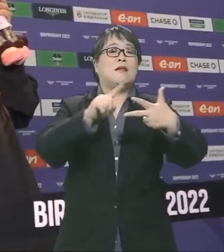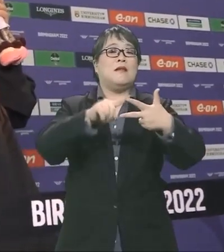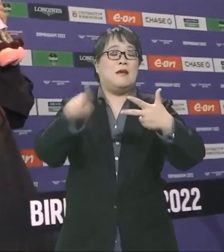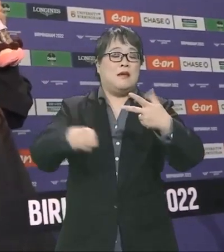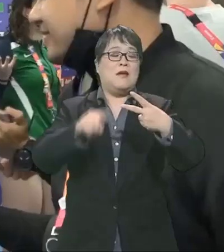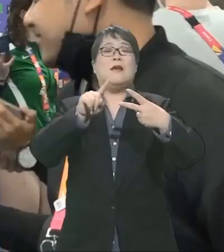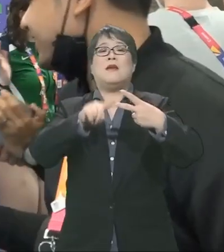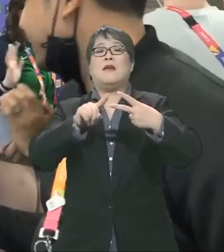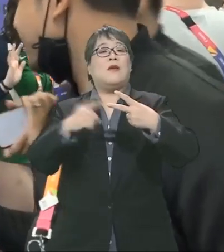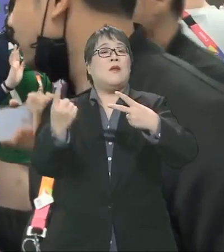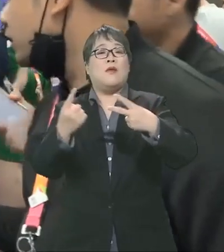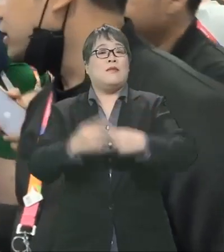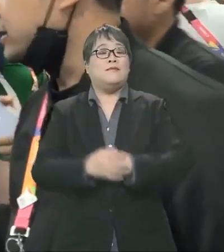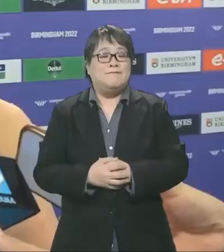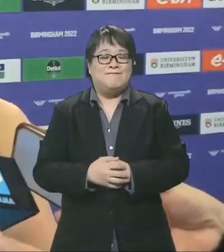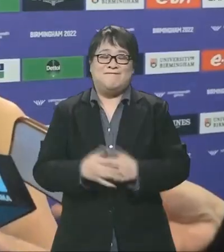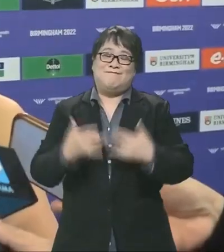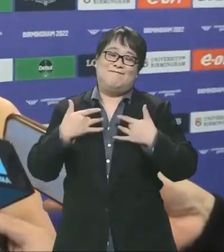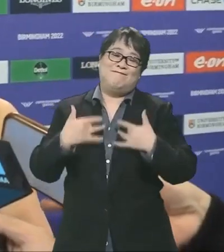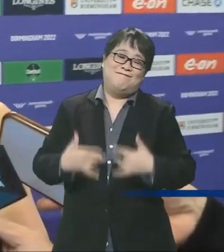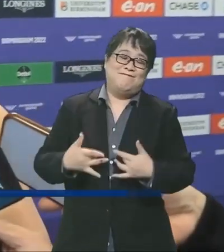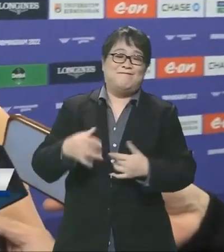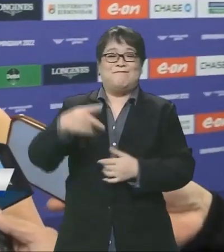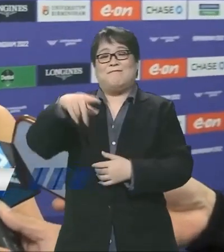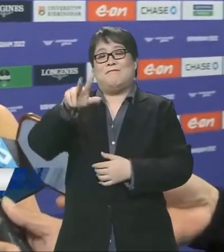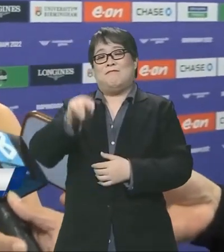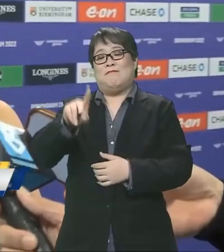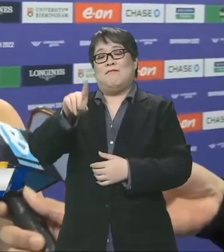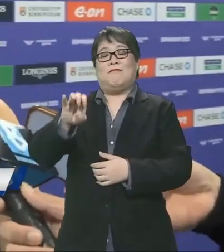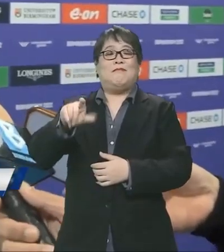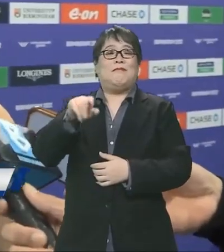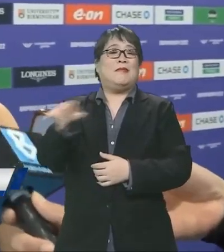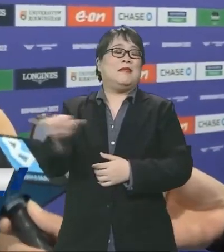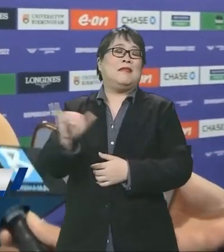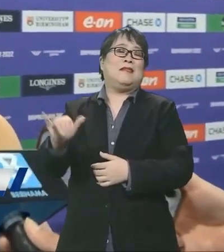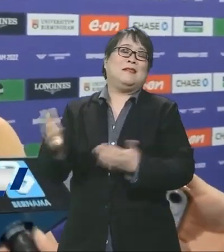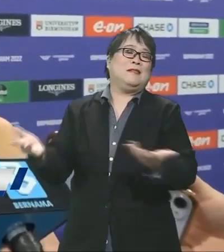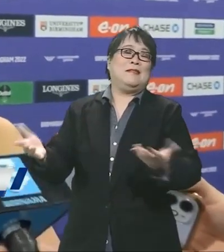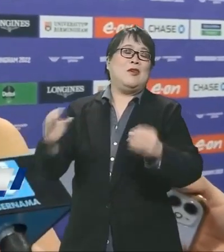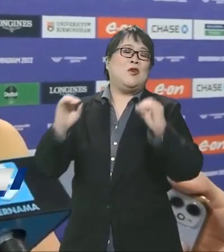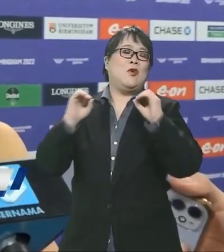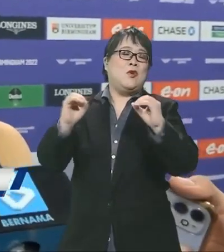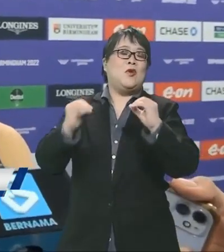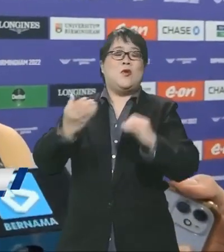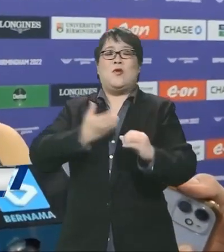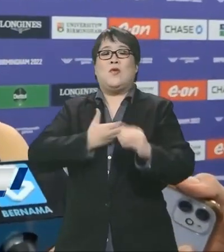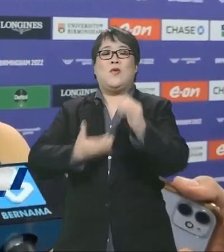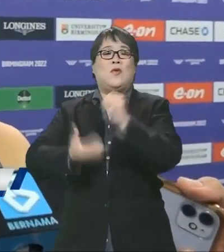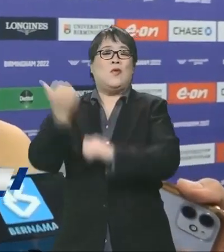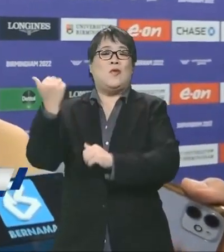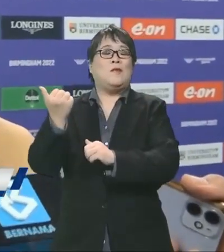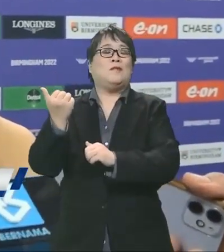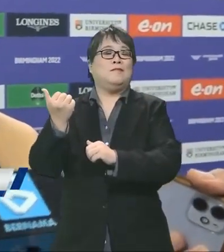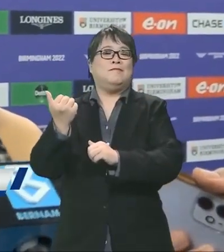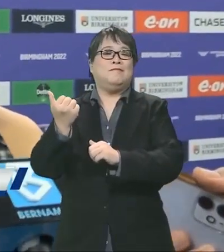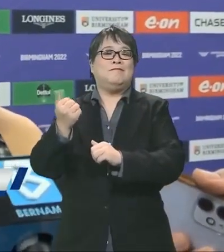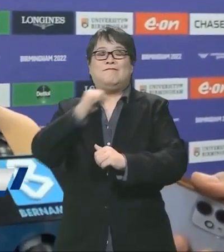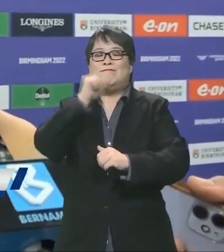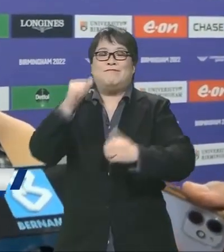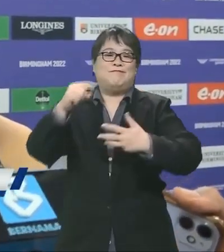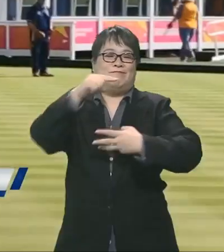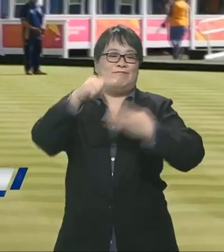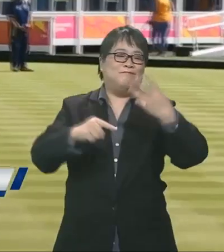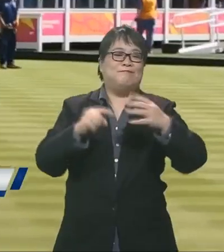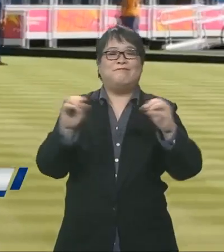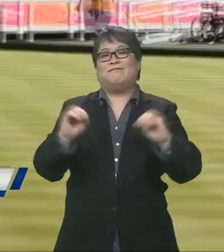1 gangsa. Lebih mengecewakan, Ratu Terjun Negara, Datuk Pandalela Rinong pulang tangan kosong apabila tidak berada di kedudukan